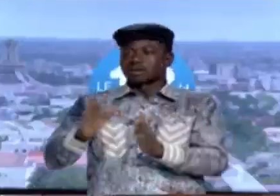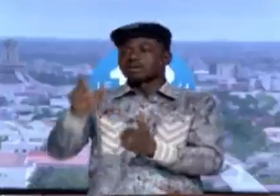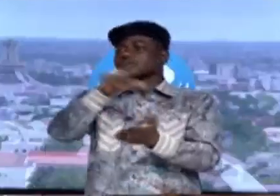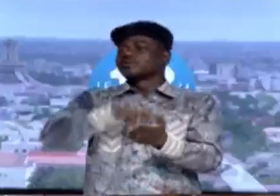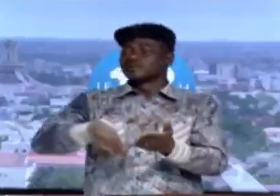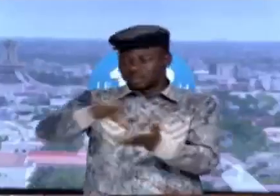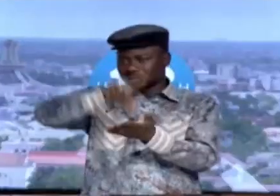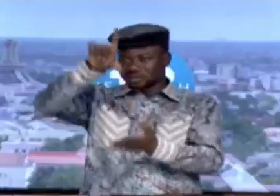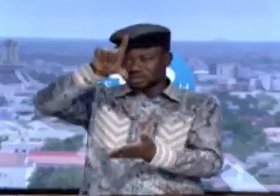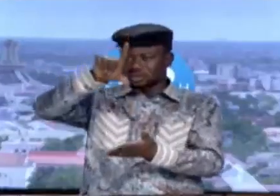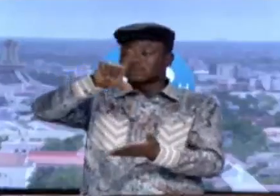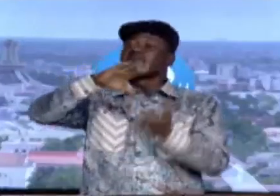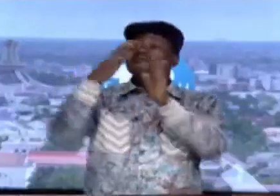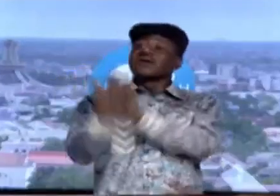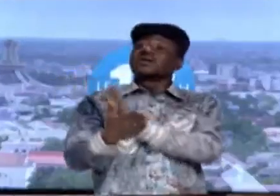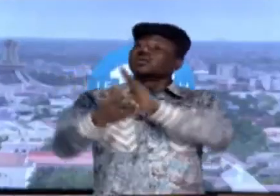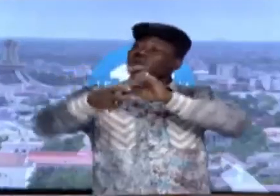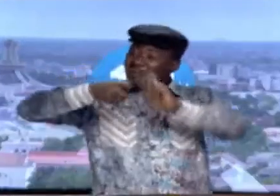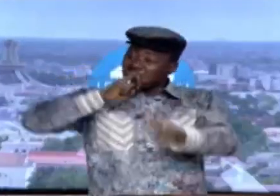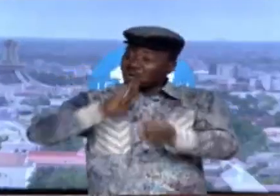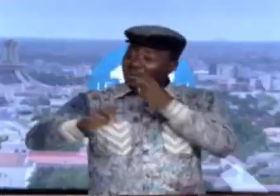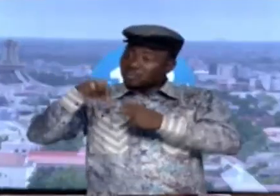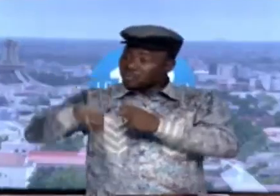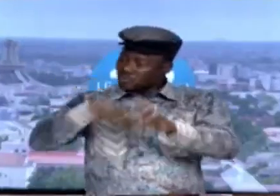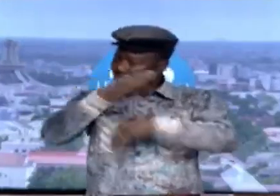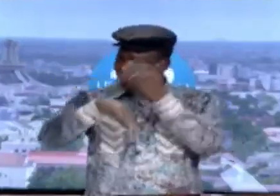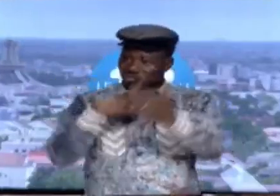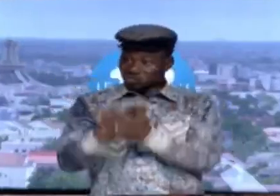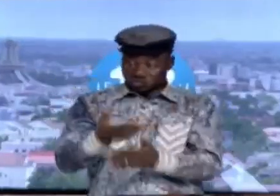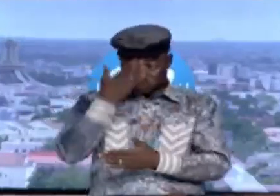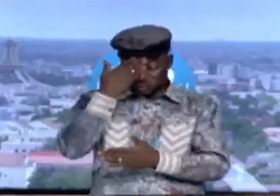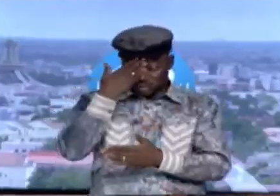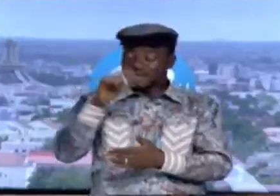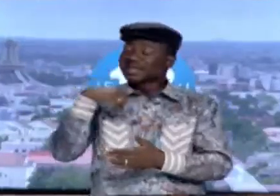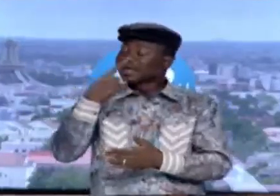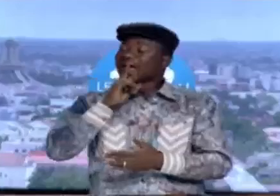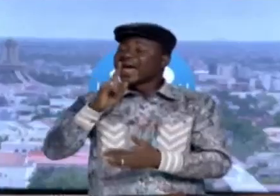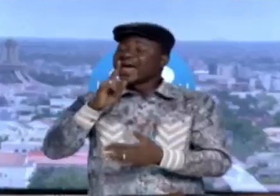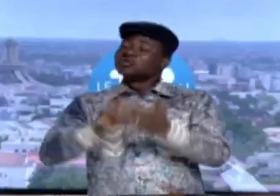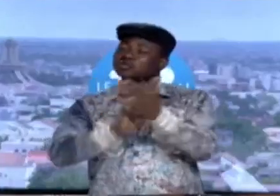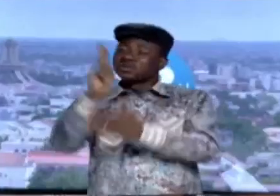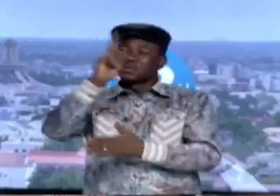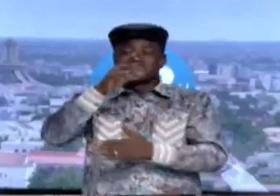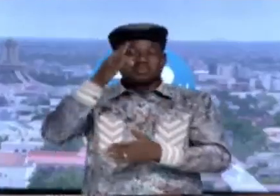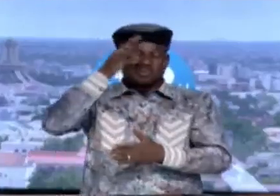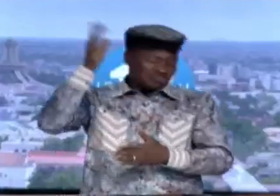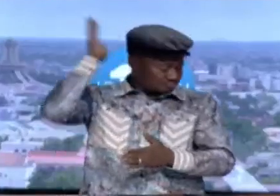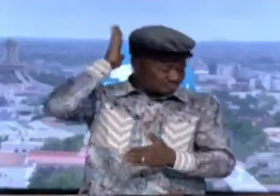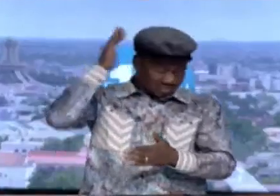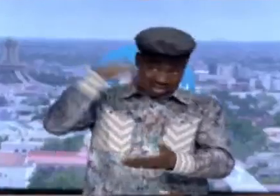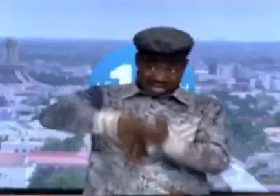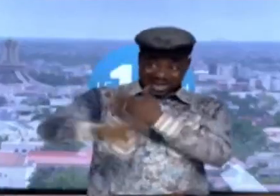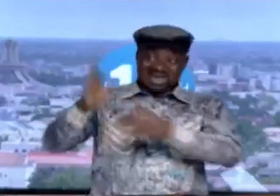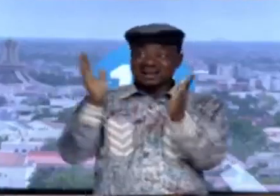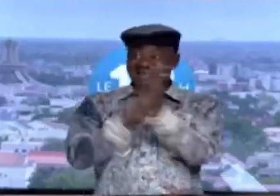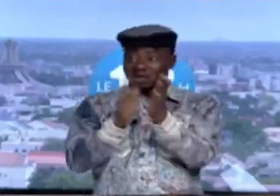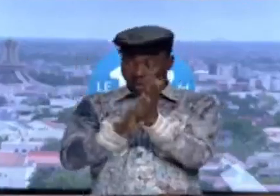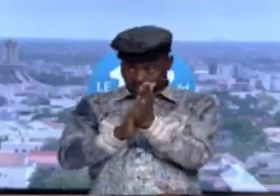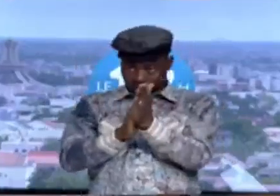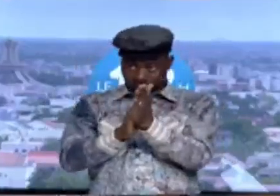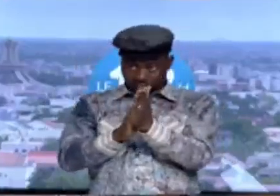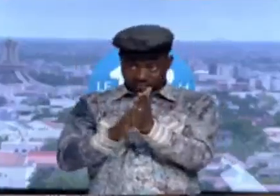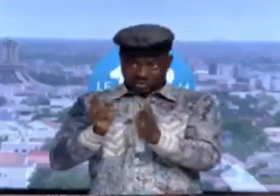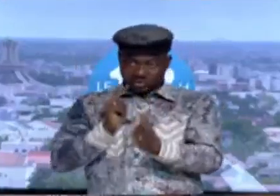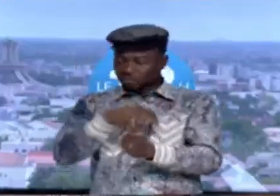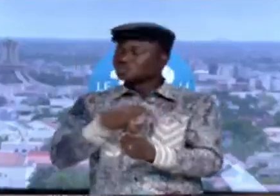ce fléau que tout le monde connaît, qu'est la consommation de la drogue en milieu scolaire. Nous sommes unanimes